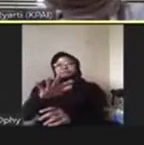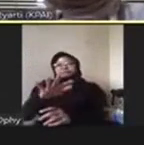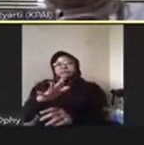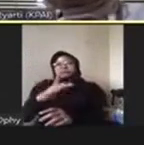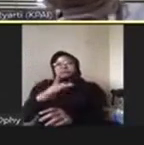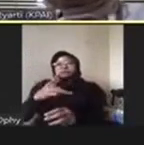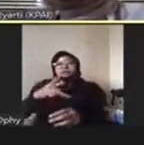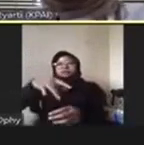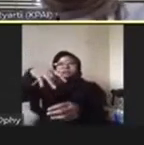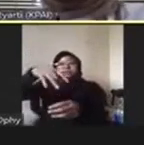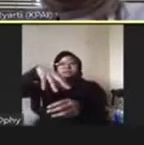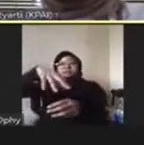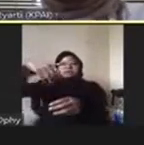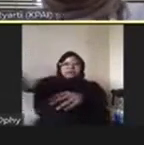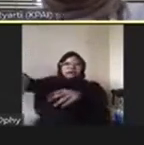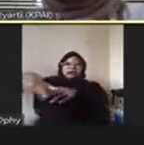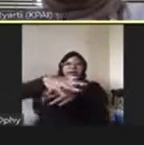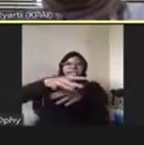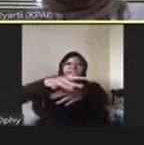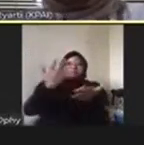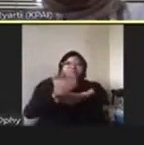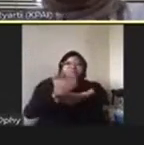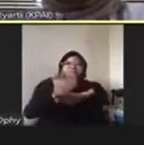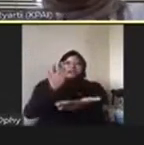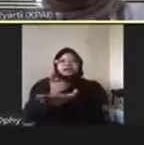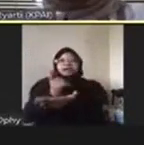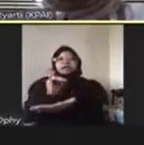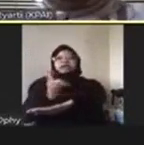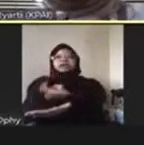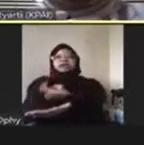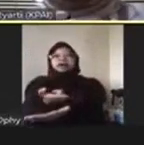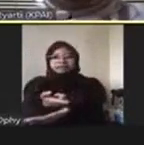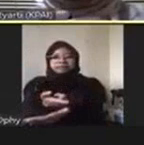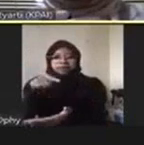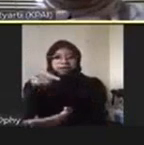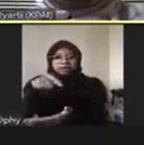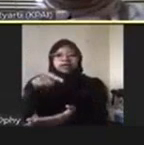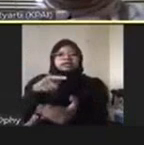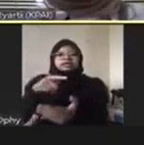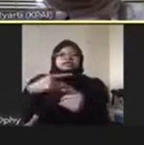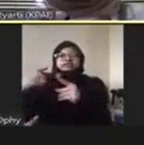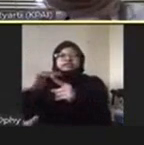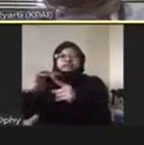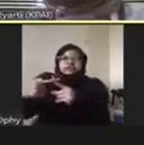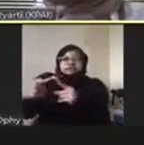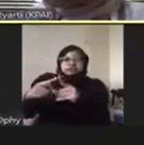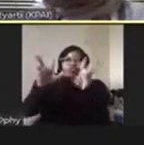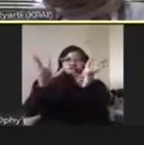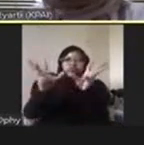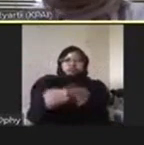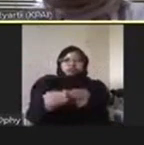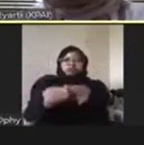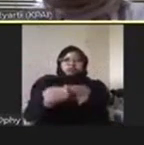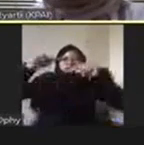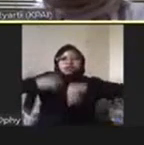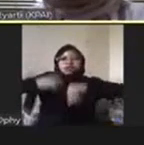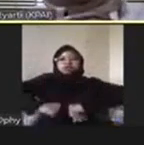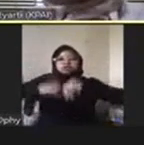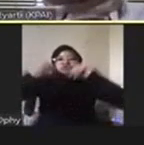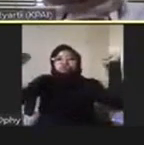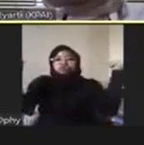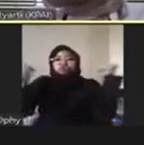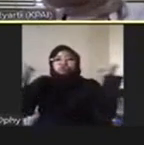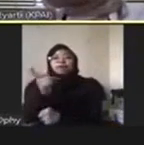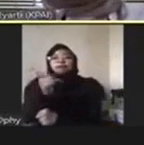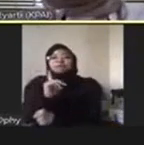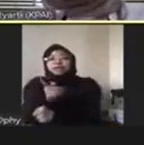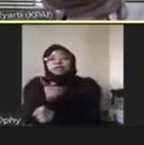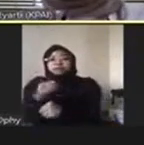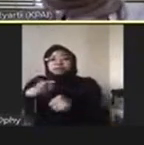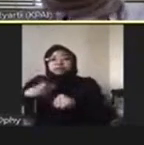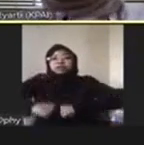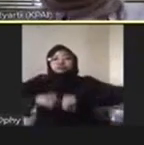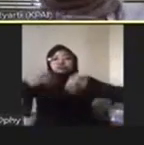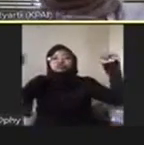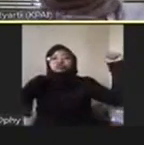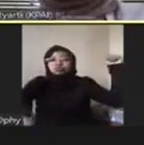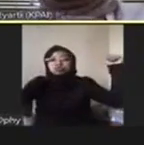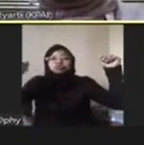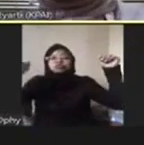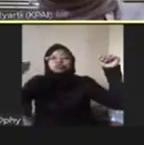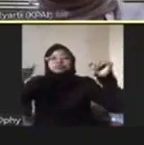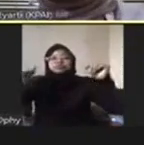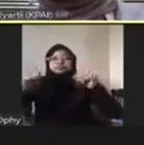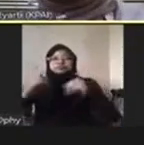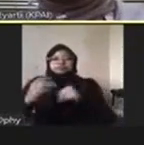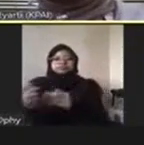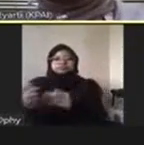terbatas 15%. Ini adalah angka yang menyatakan tidak setuju ya. Kenapa dia nggak setuju? Oke,